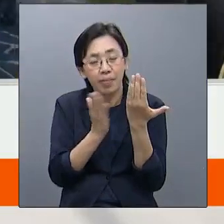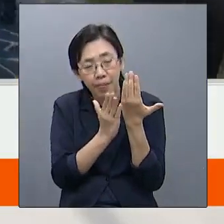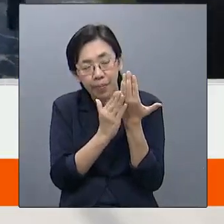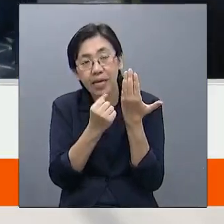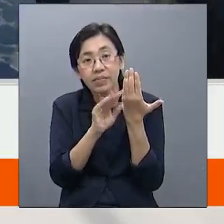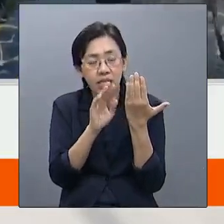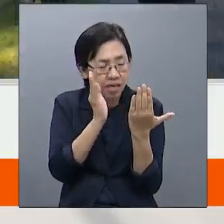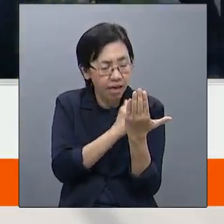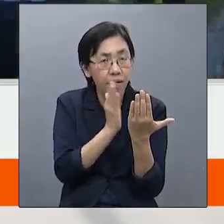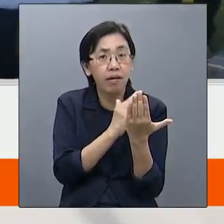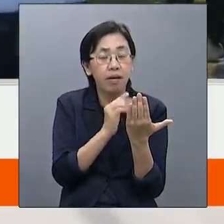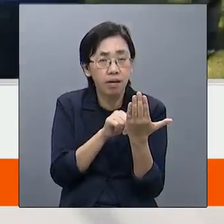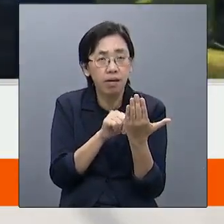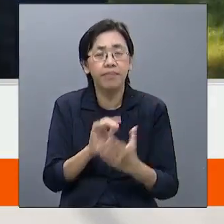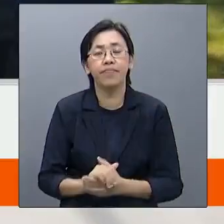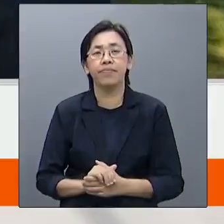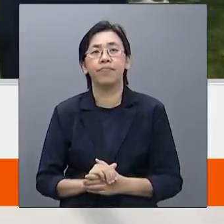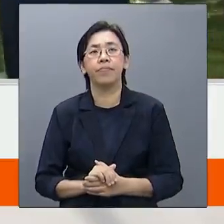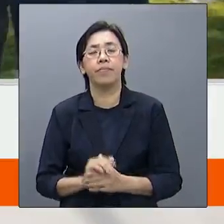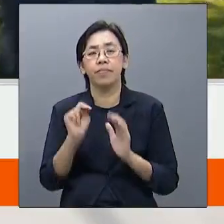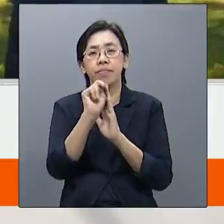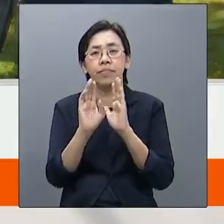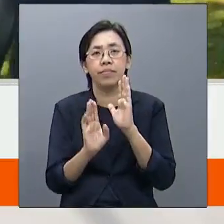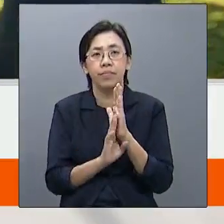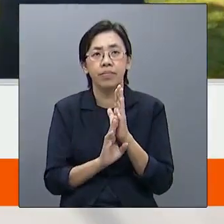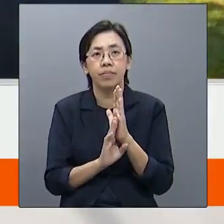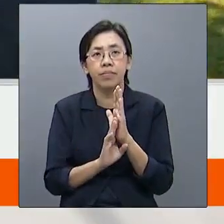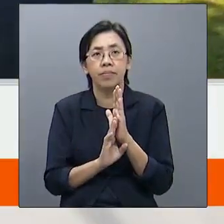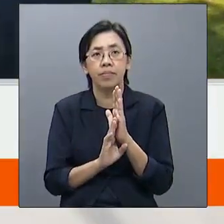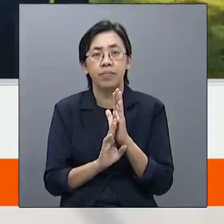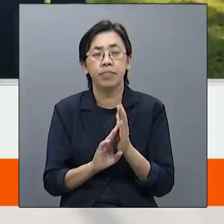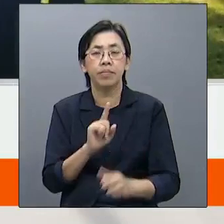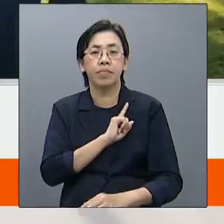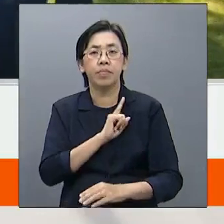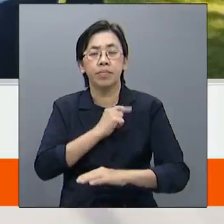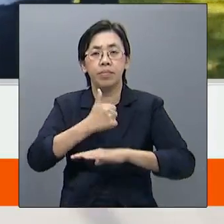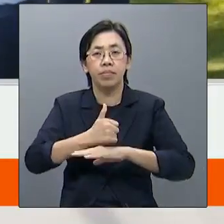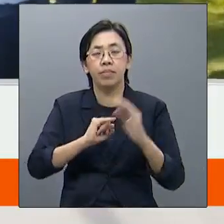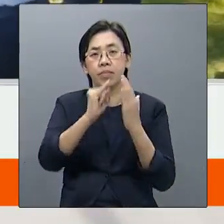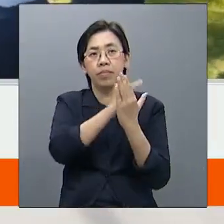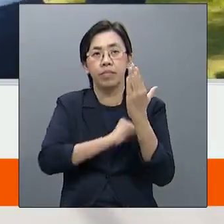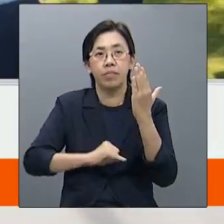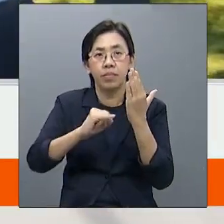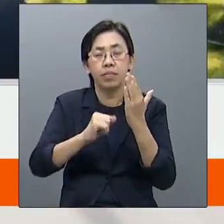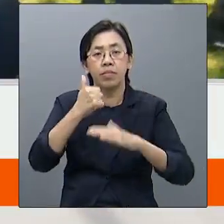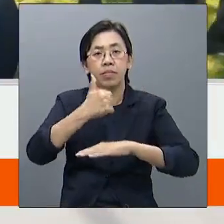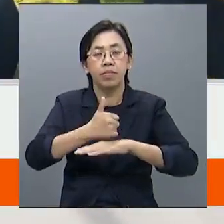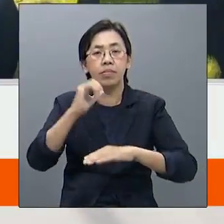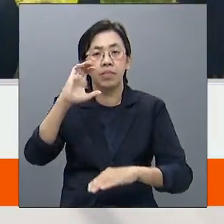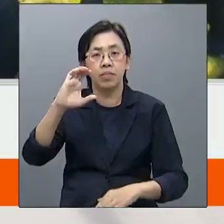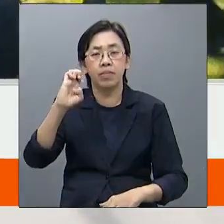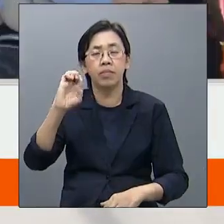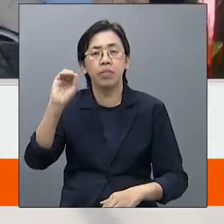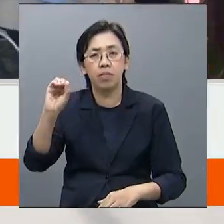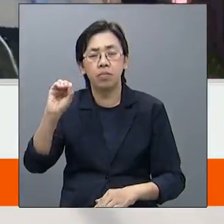ายบายเรื่องพูดถึงบทบัิของผู้ว่าและใช้คำวาผู้วา CEOอย